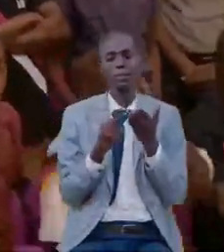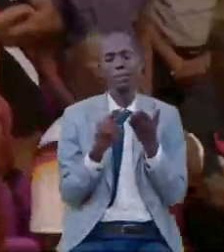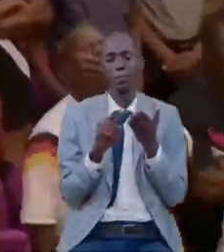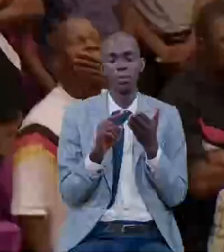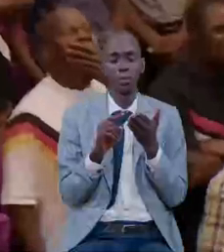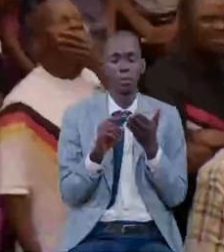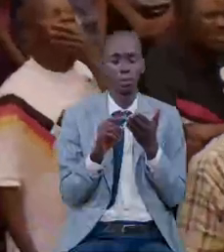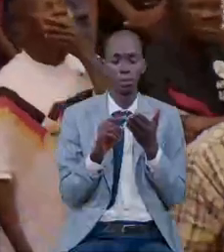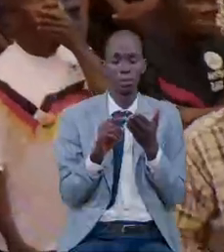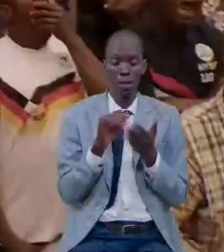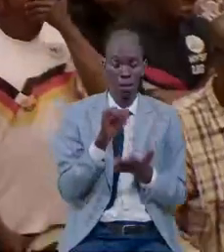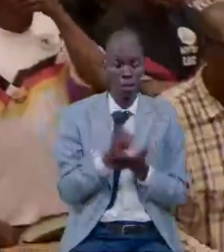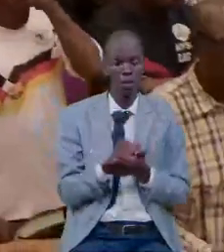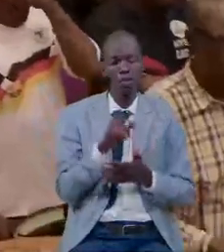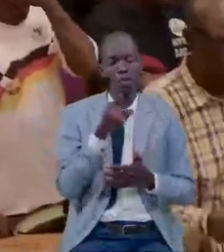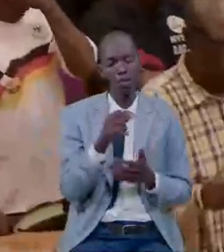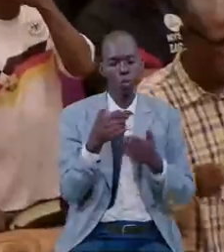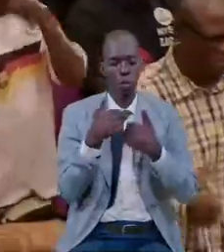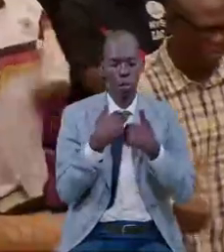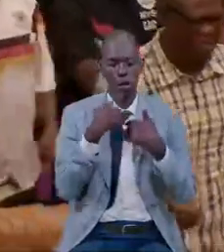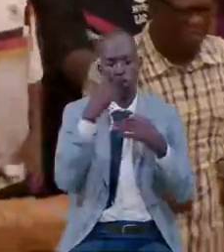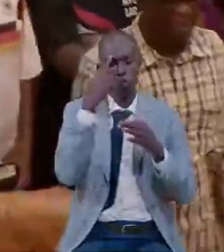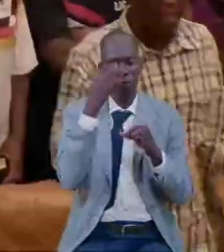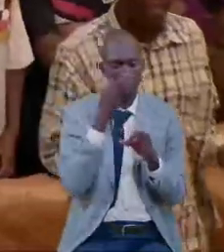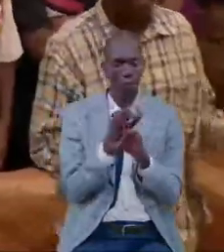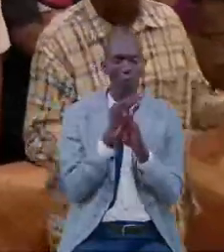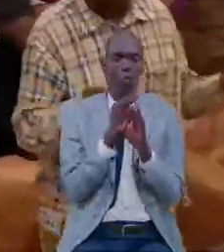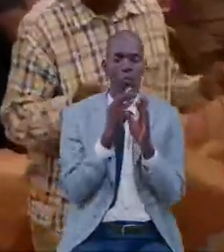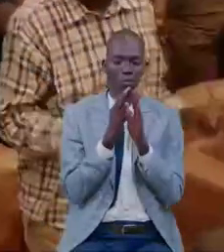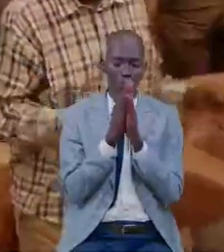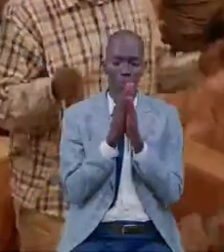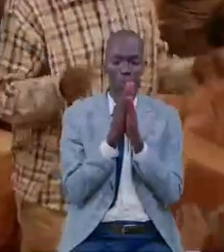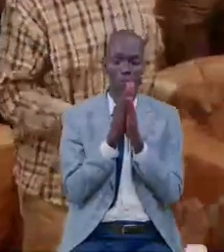observable, que vous avez la foi.